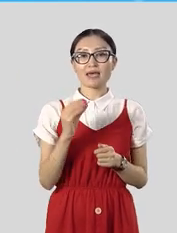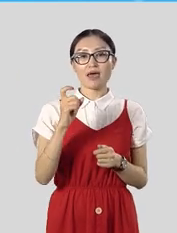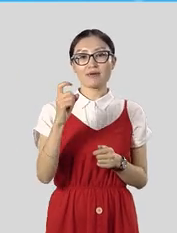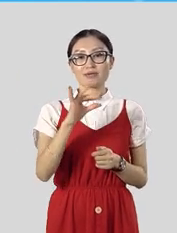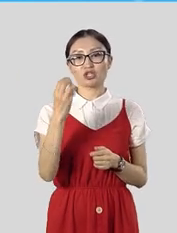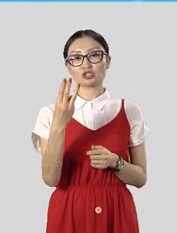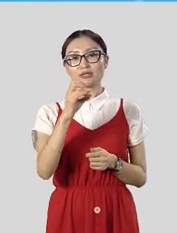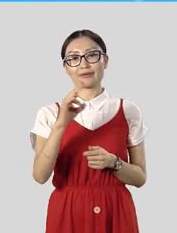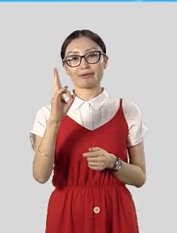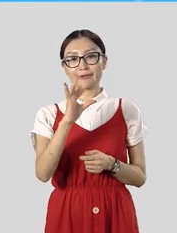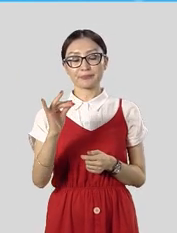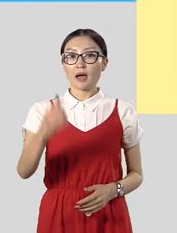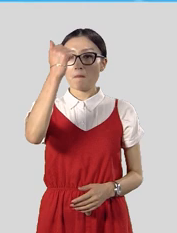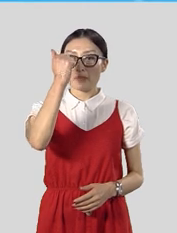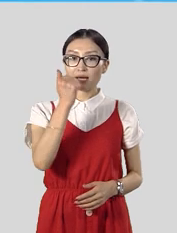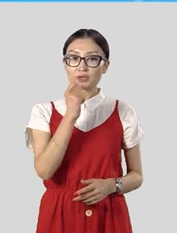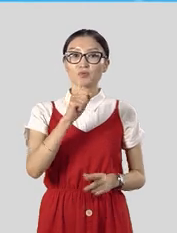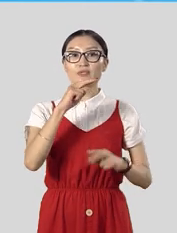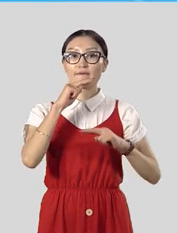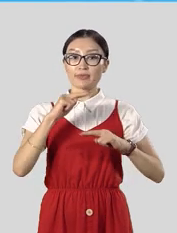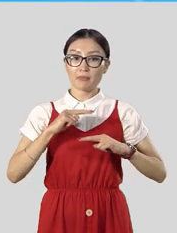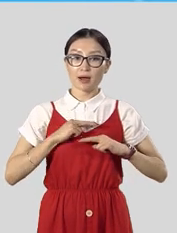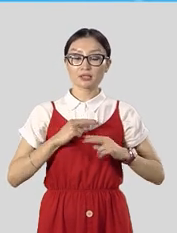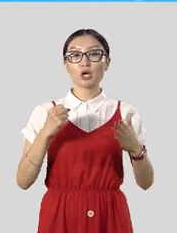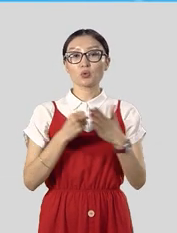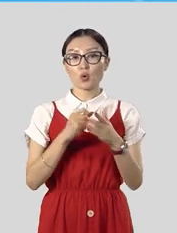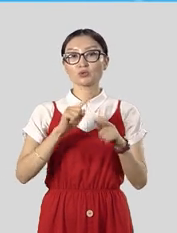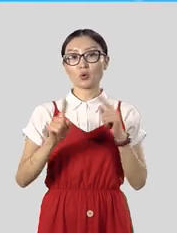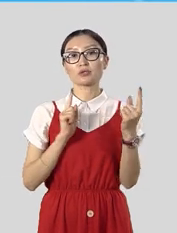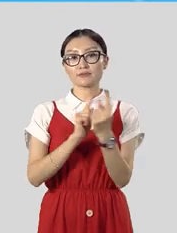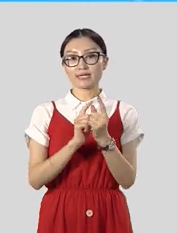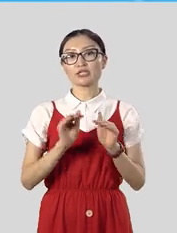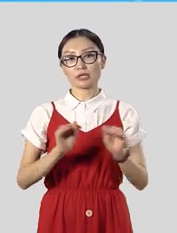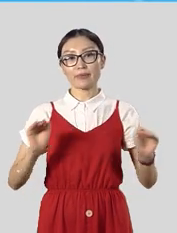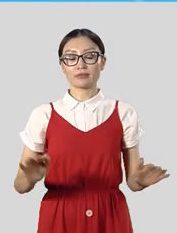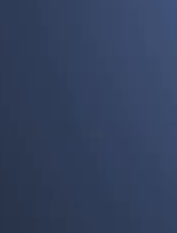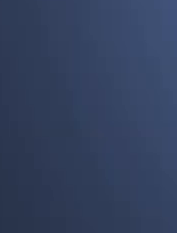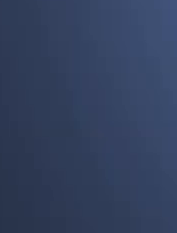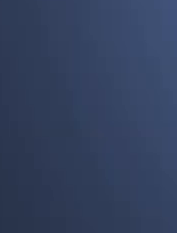Благодарю за внимание. До скорых встреч, ребята!